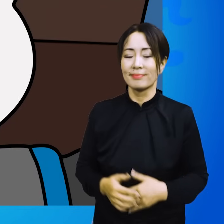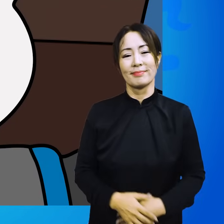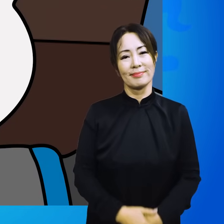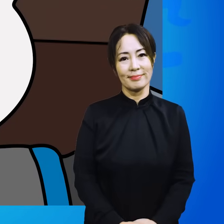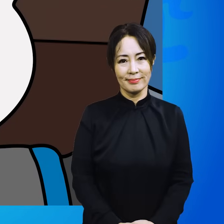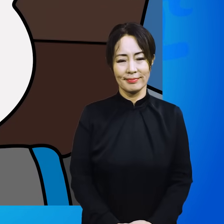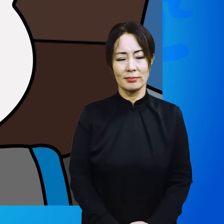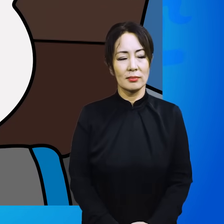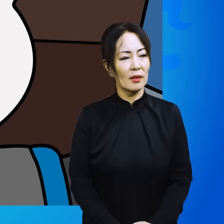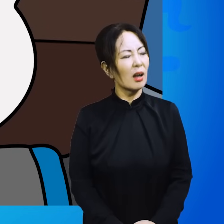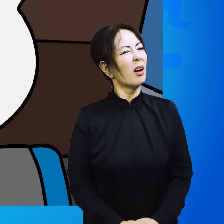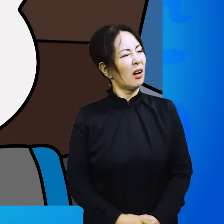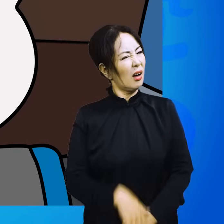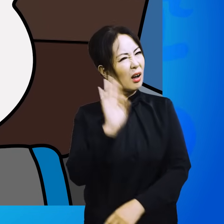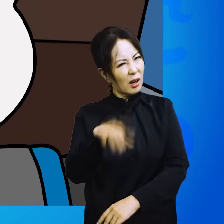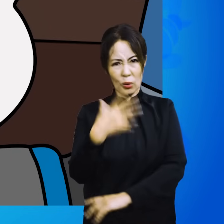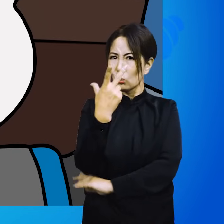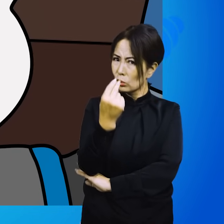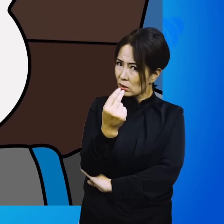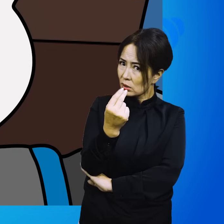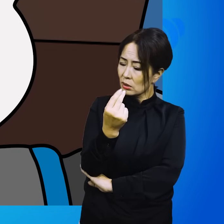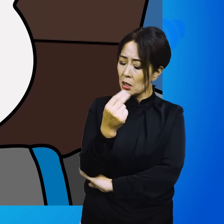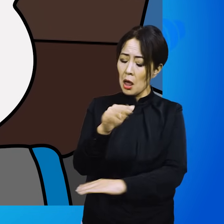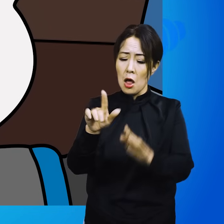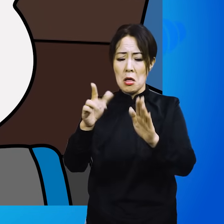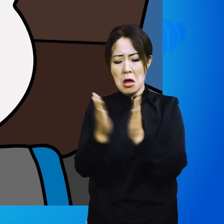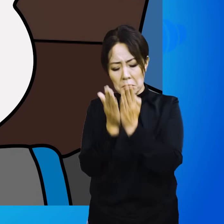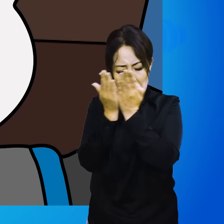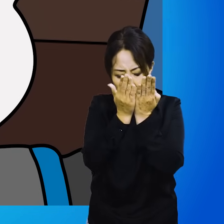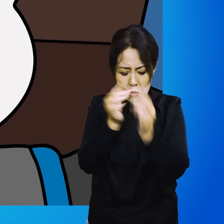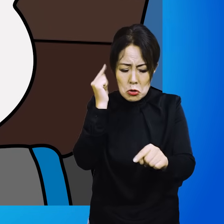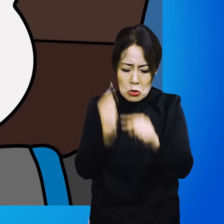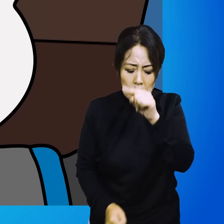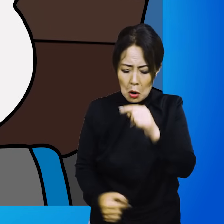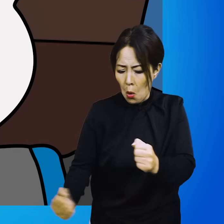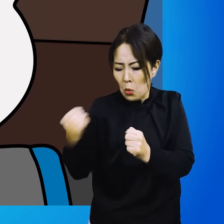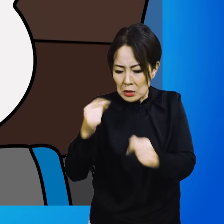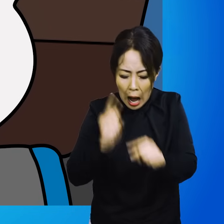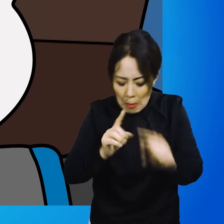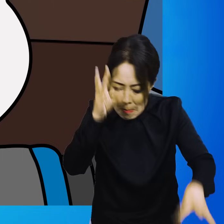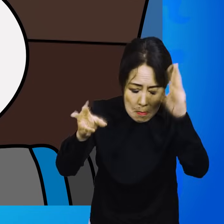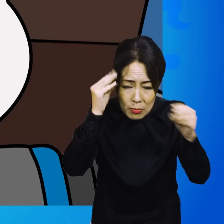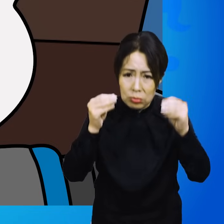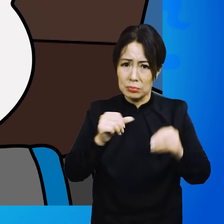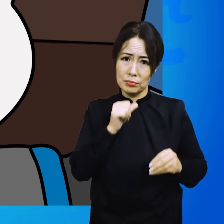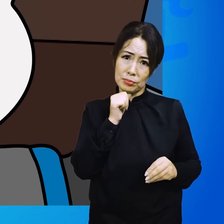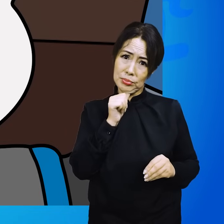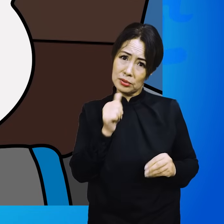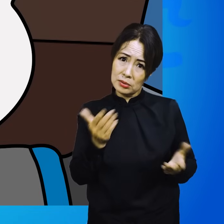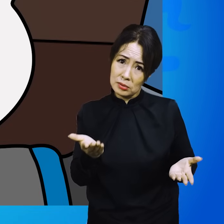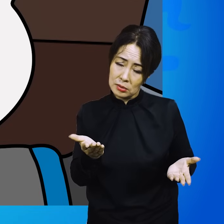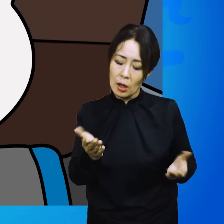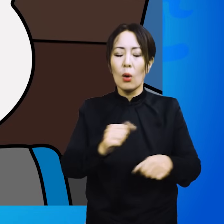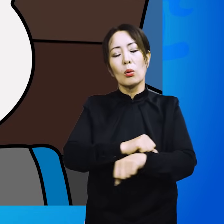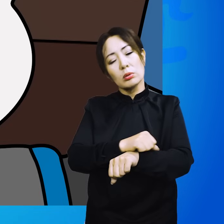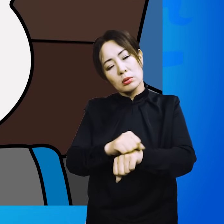Нэрэч тийм шүү. Эрдэм ном гэдгийг хормын хугацаанд хүчлээд сурдаг зүйл биш шүү дээ. Урт хугацаанд